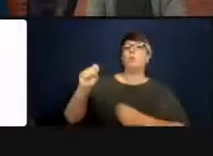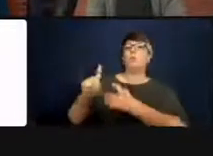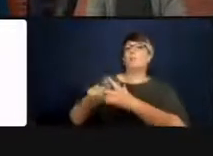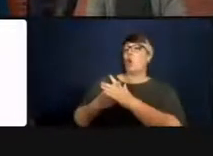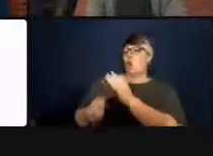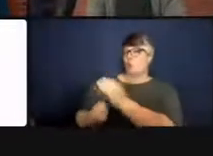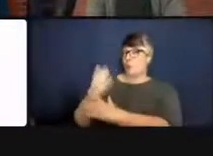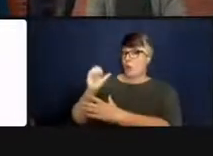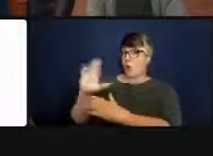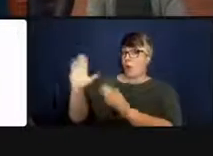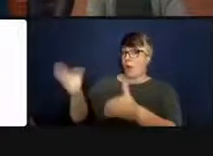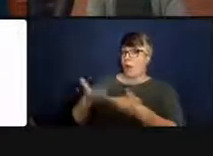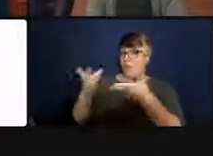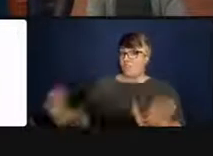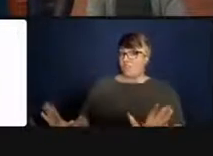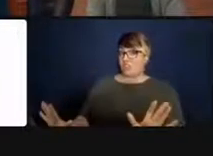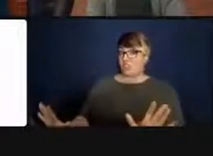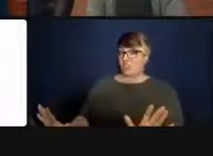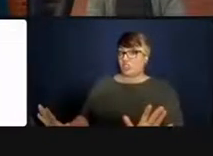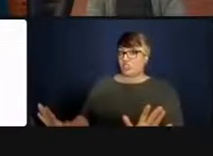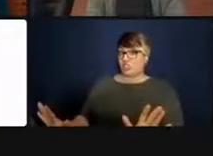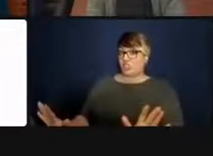kutosha?